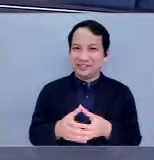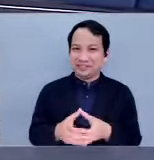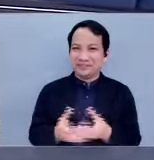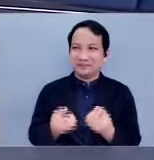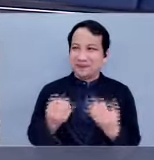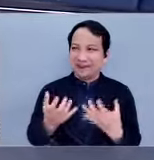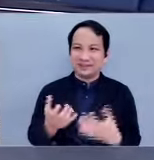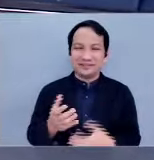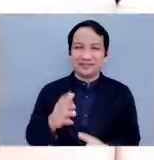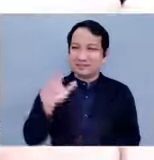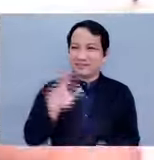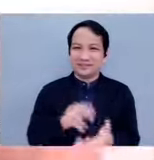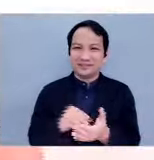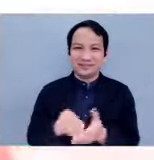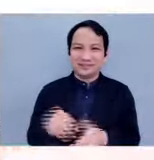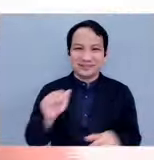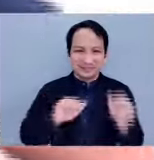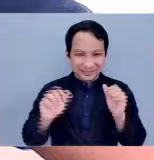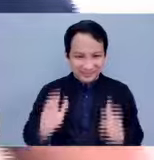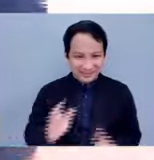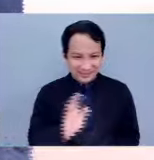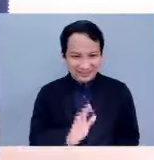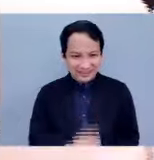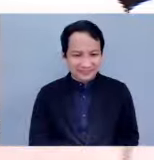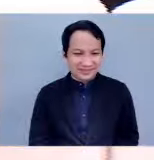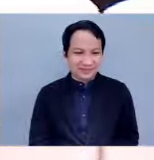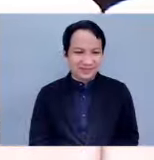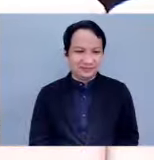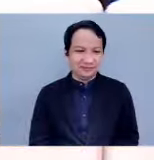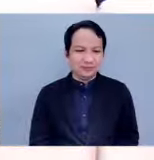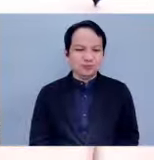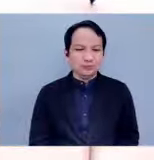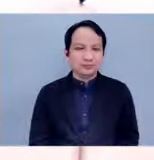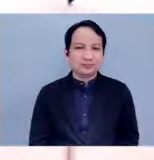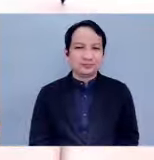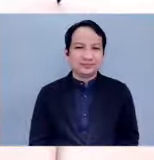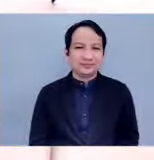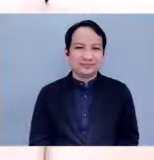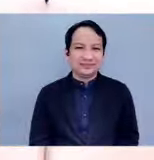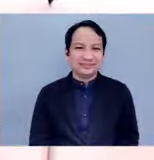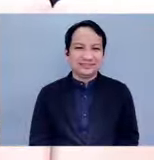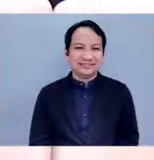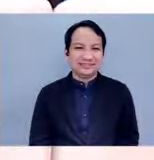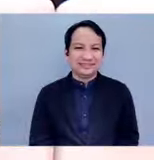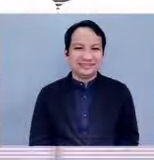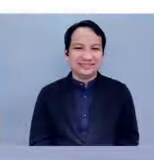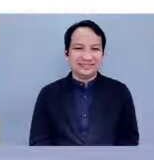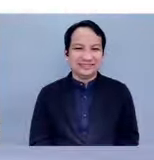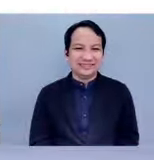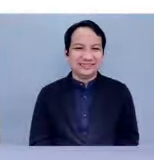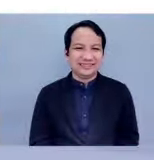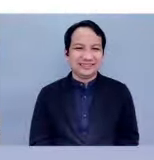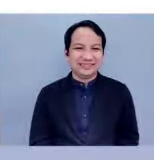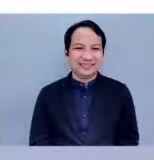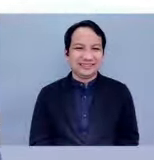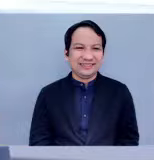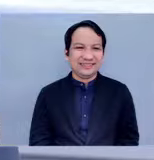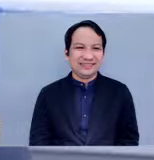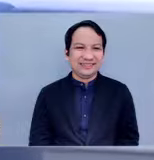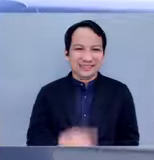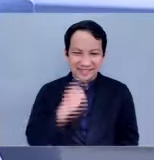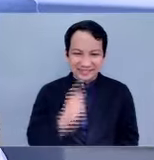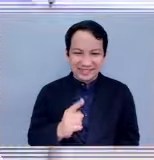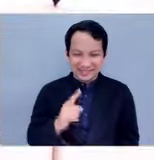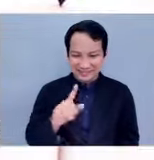Iba din pag may artista kang kasama. Oo, iba rin. Natuto. Game na game eh. Natuto kasi ako. Wala naman